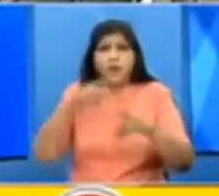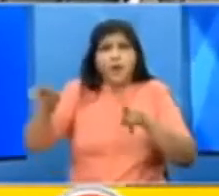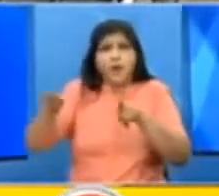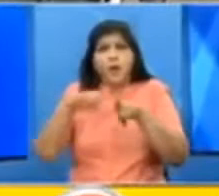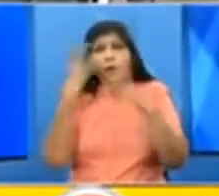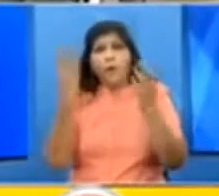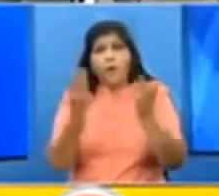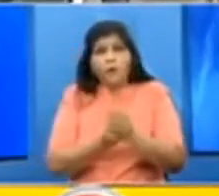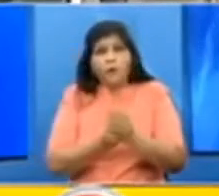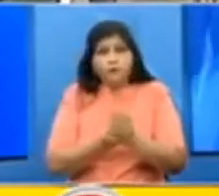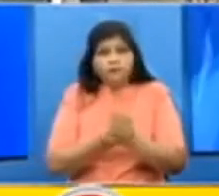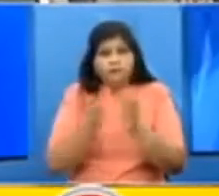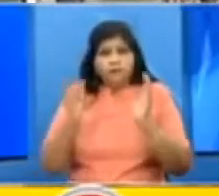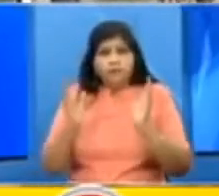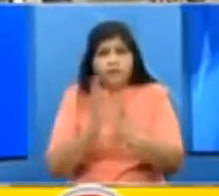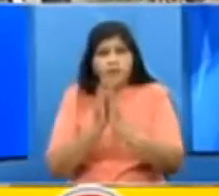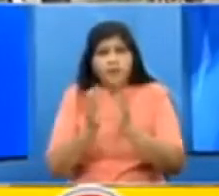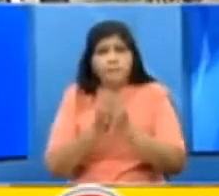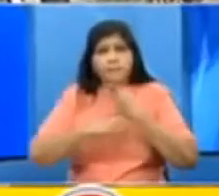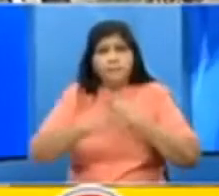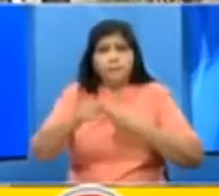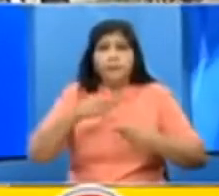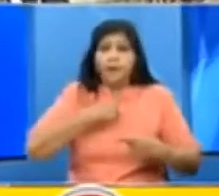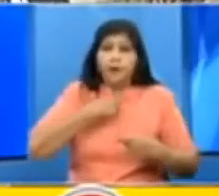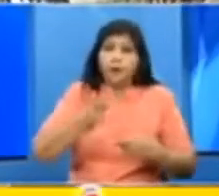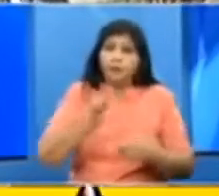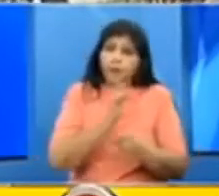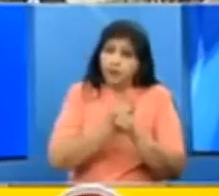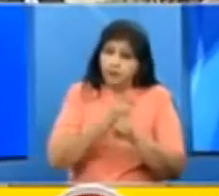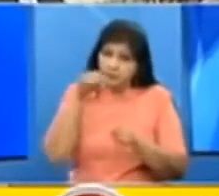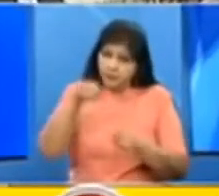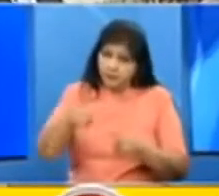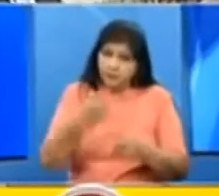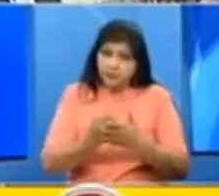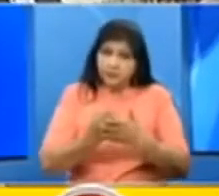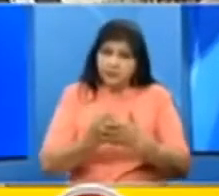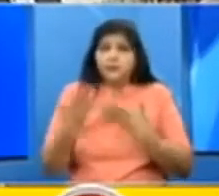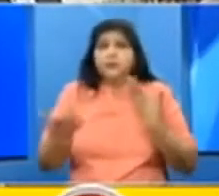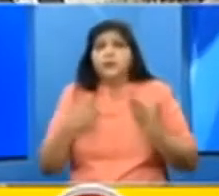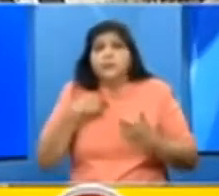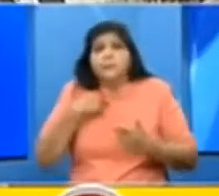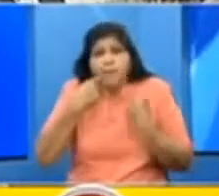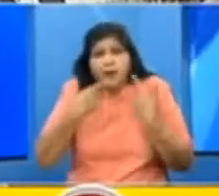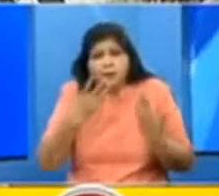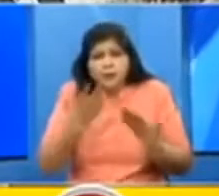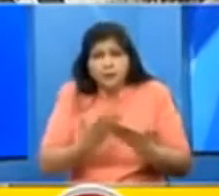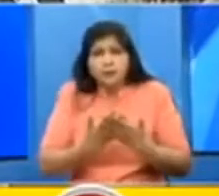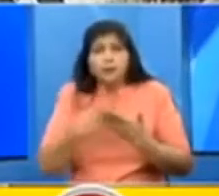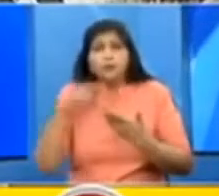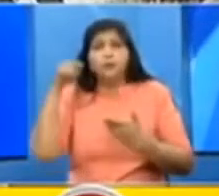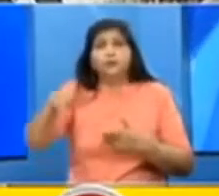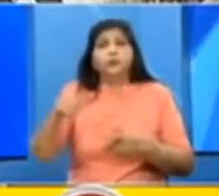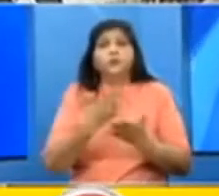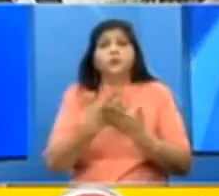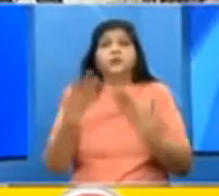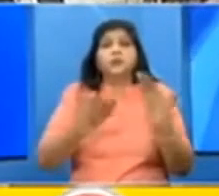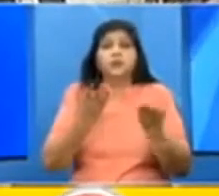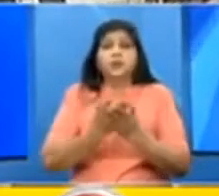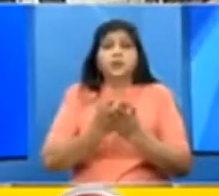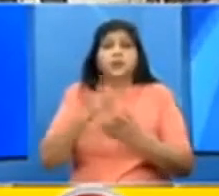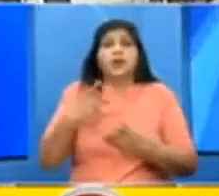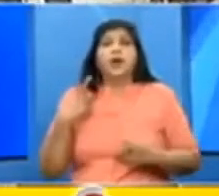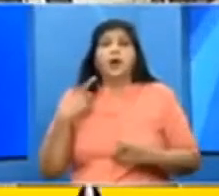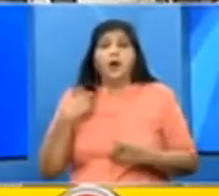ये जरूर रहना चाहिए कि हम जो कर रहे हैं, कह रहे हैं, उससे सैनिकों